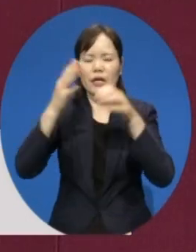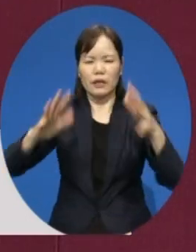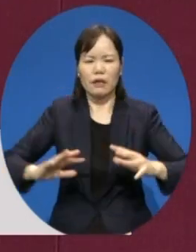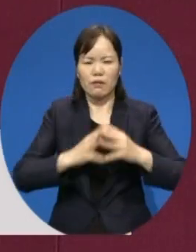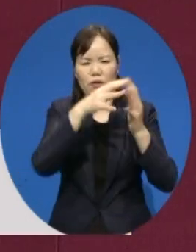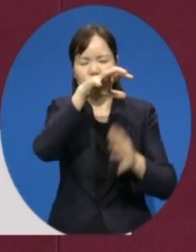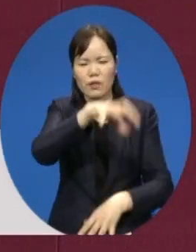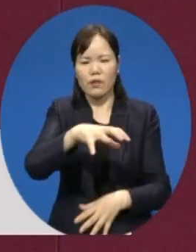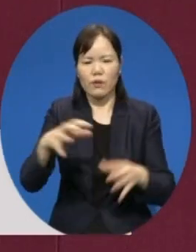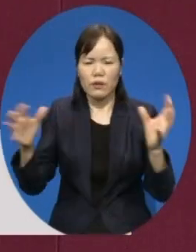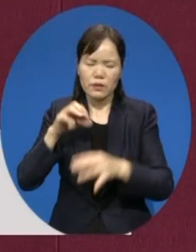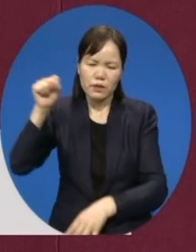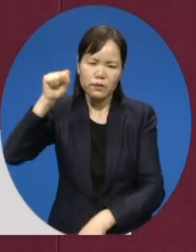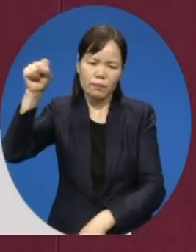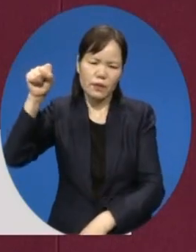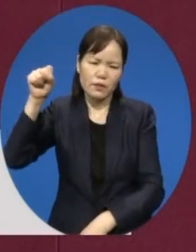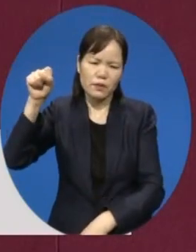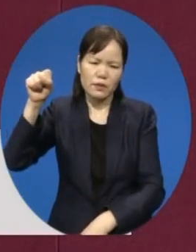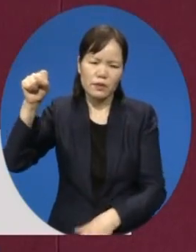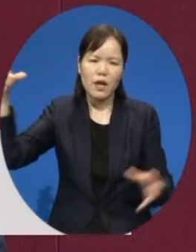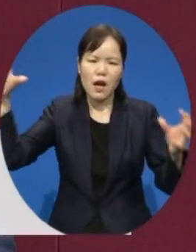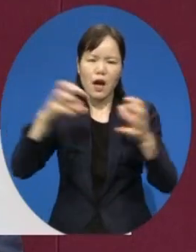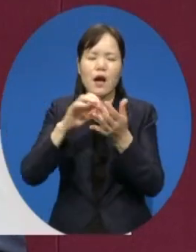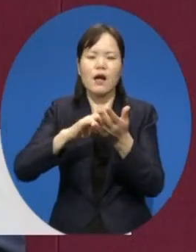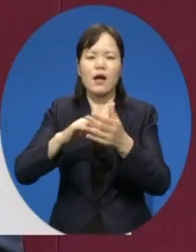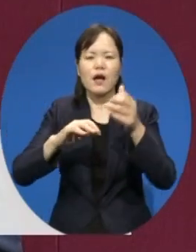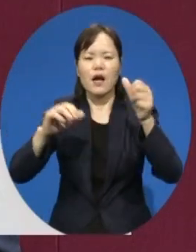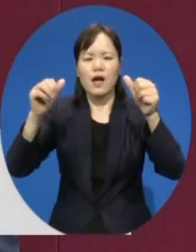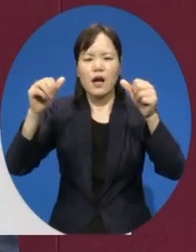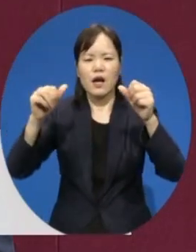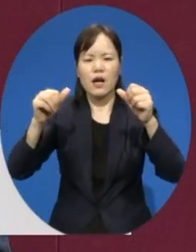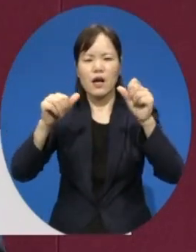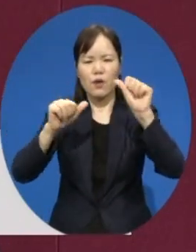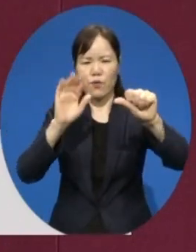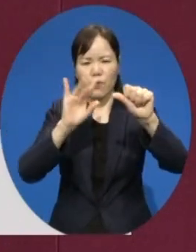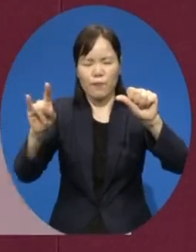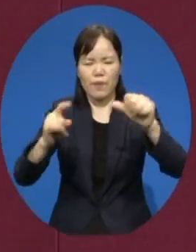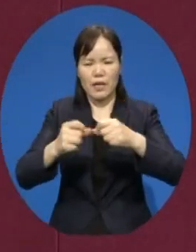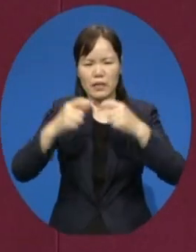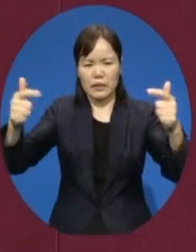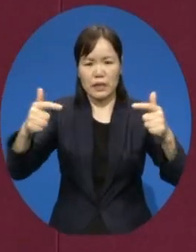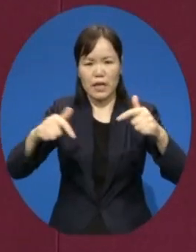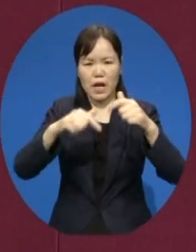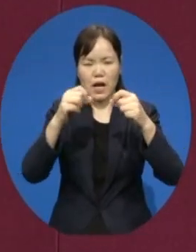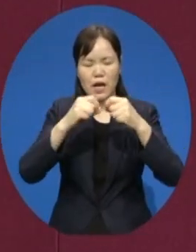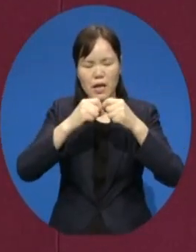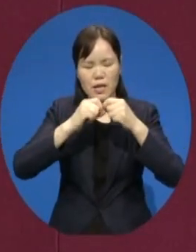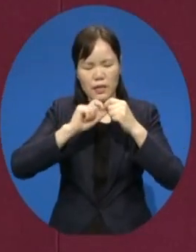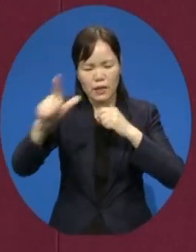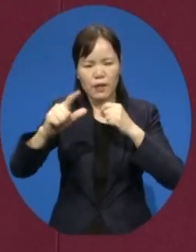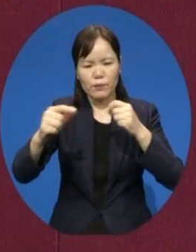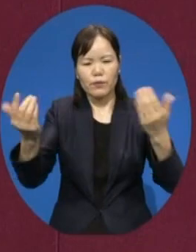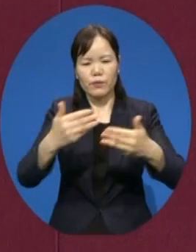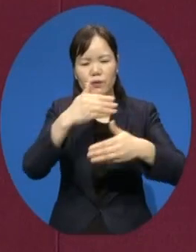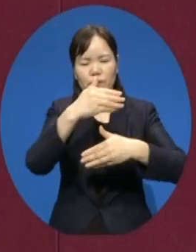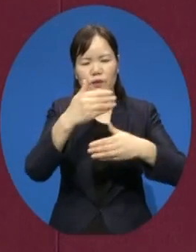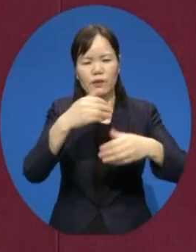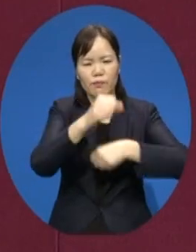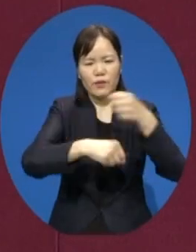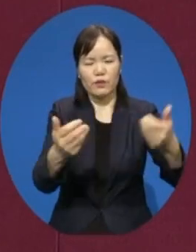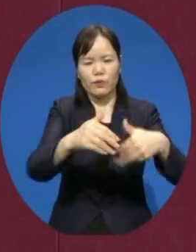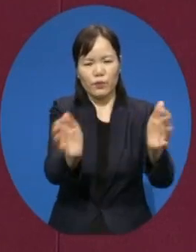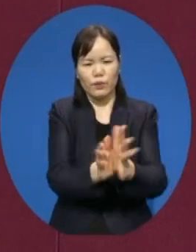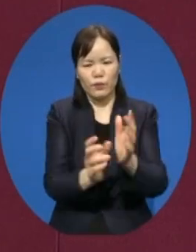현장 집회 시 무려 5배 증가했습니다. 그 대부분이 민주노총 산하단체 집회였습니다.